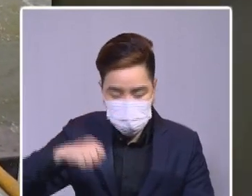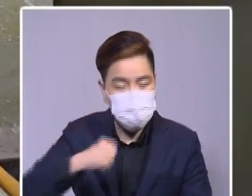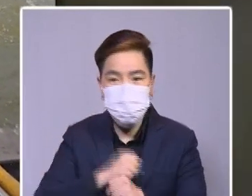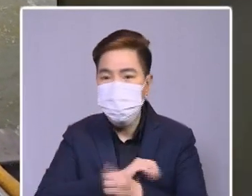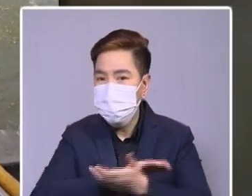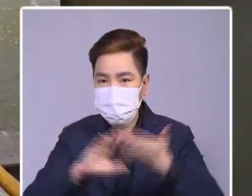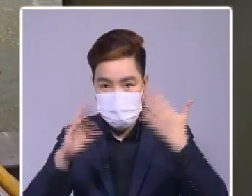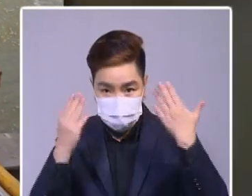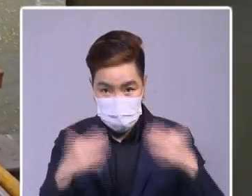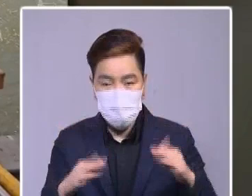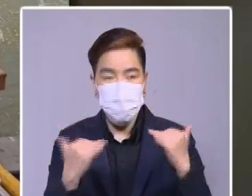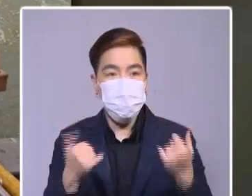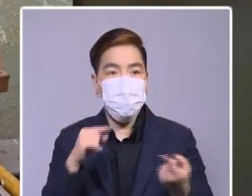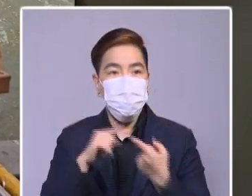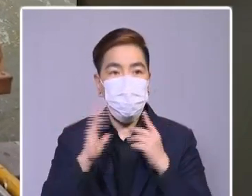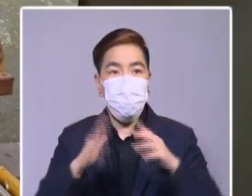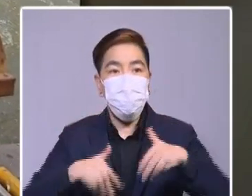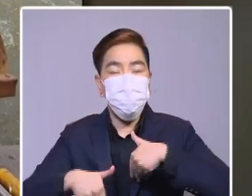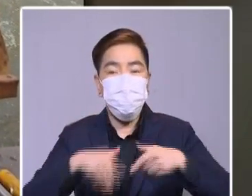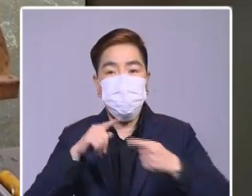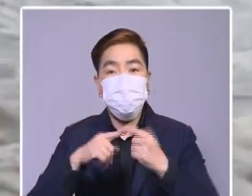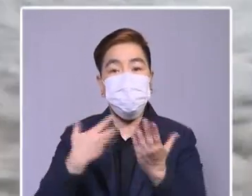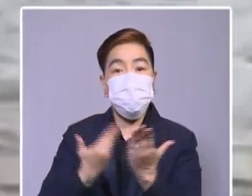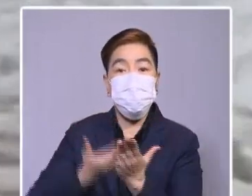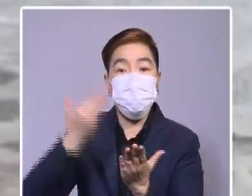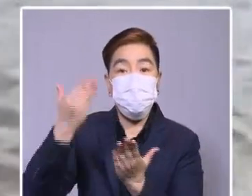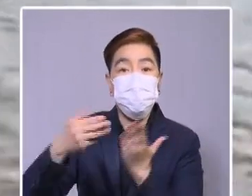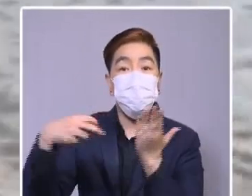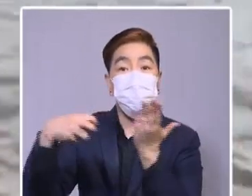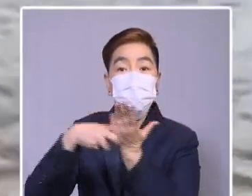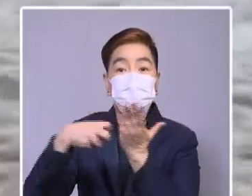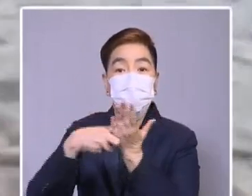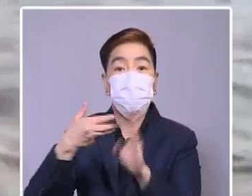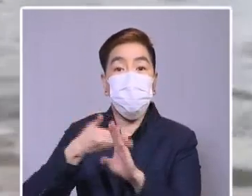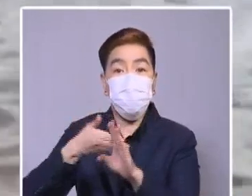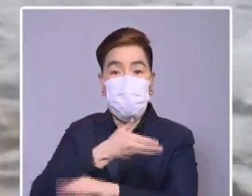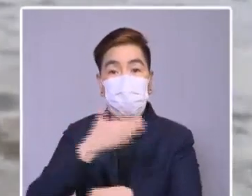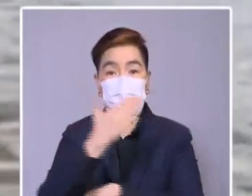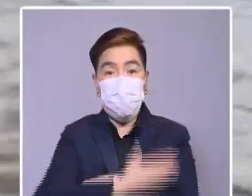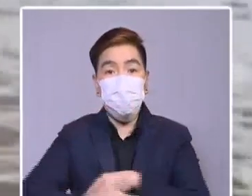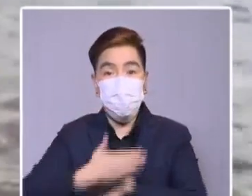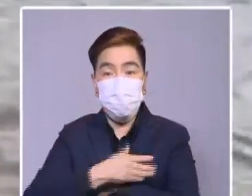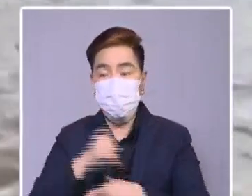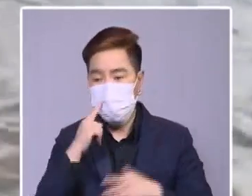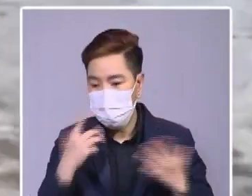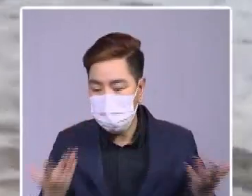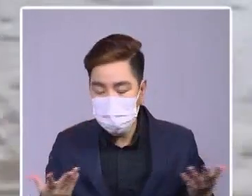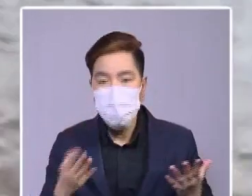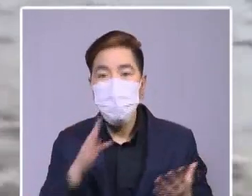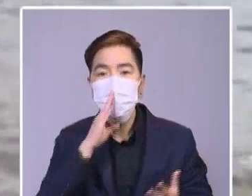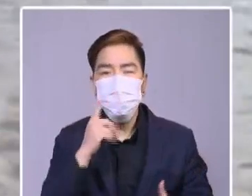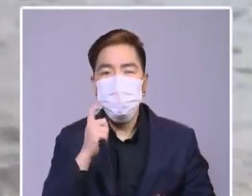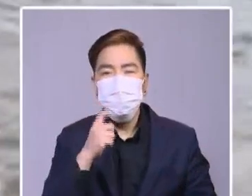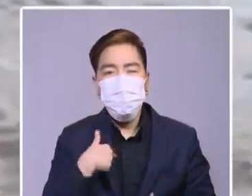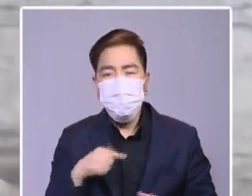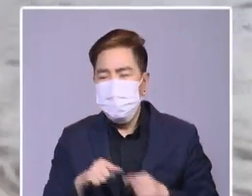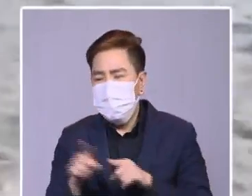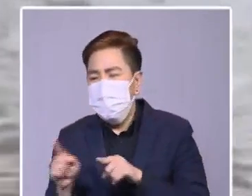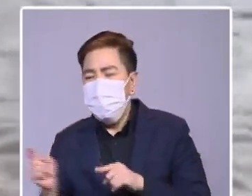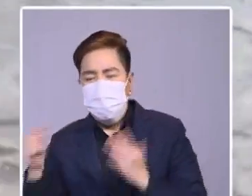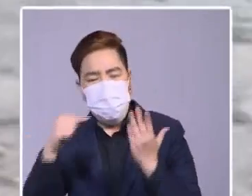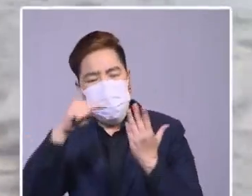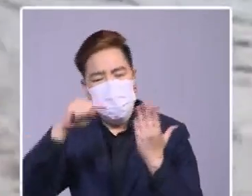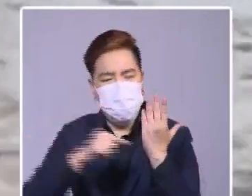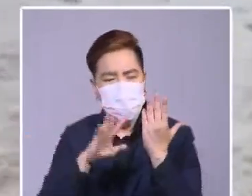ร้อยแล้วสำหรับประชาชนที่ซื้อตั๋วโดยสารเดินทางล่วงหน้าขบวนรถที่งดเดินถ้าเกิดว่าไม่อยากจะเดินทางแล้ว